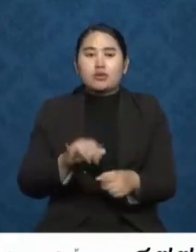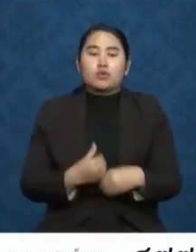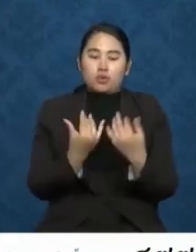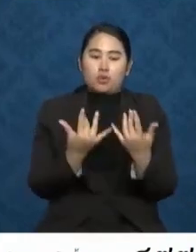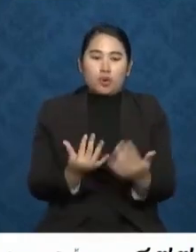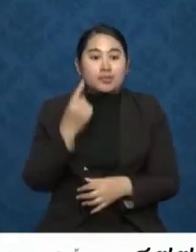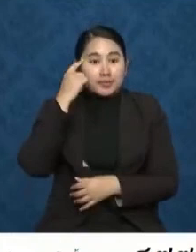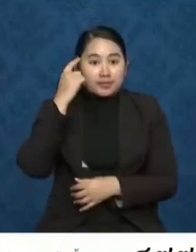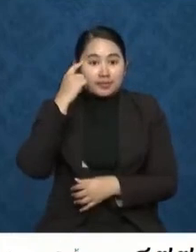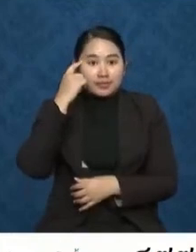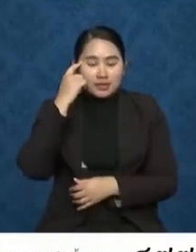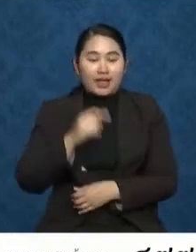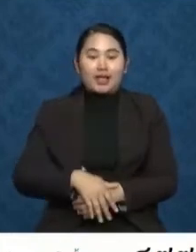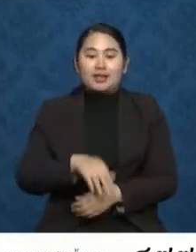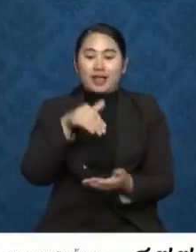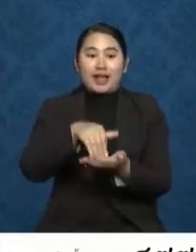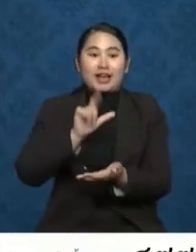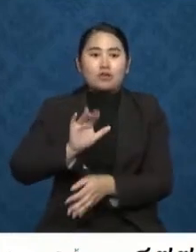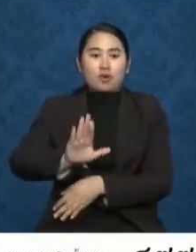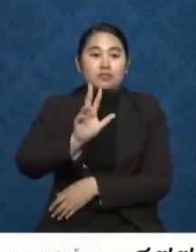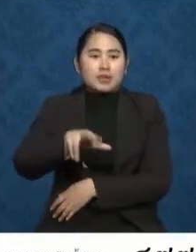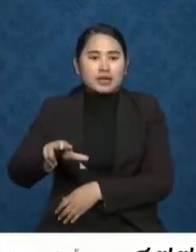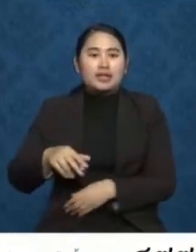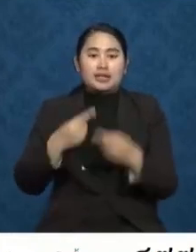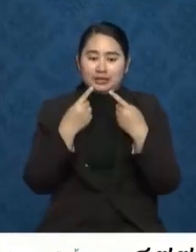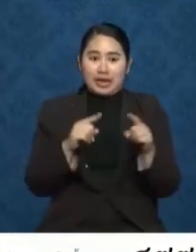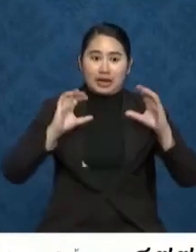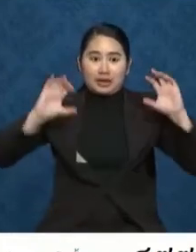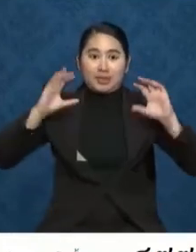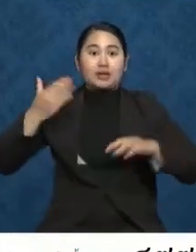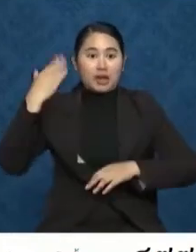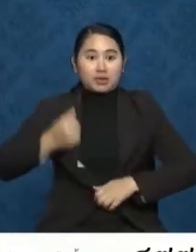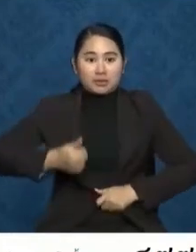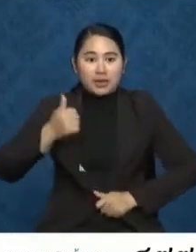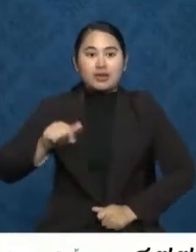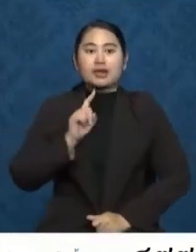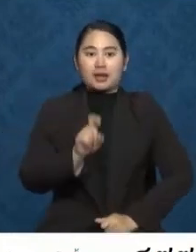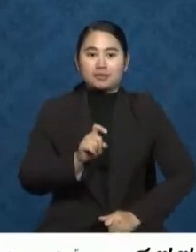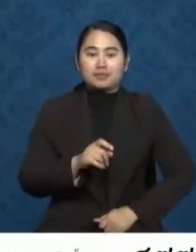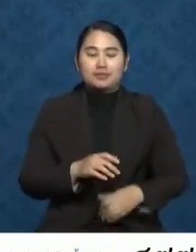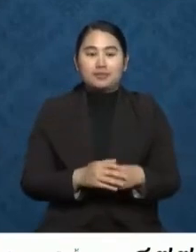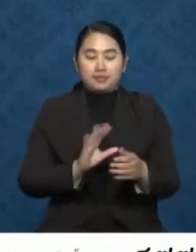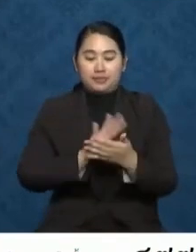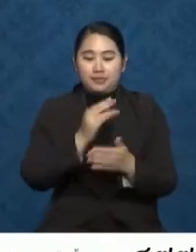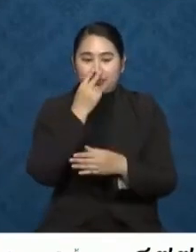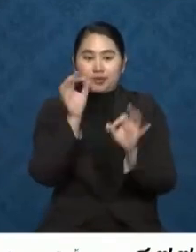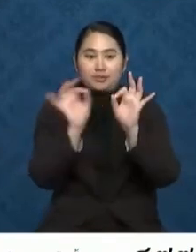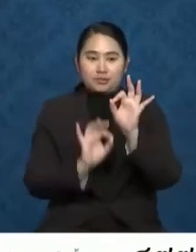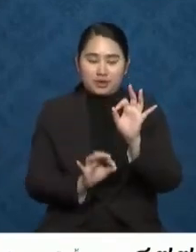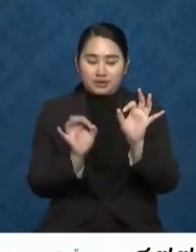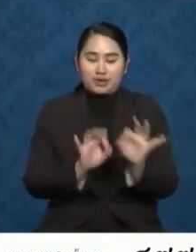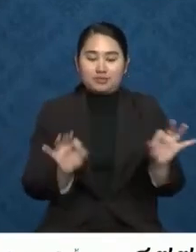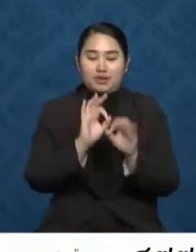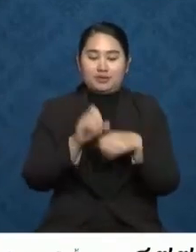ให้มีหลักคิดเป็นของตัวเองไม่เหมือนรัฐบาลที่ผ่านมาได้หรือไม่ต้องขอเรียนท่านประธานตรงครับว่าเมื่อมาดูสาระสำคัญของงบประมาณ